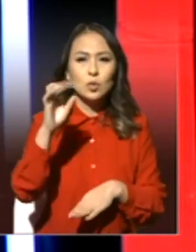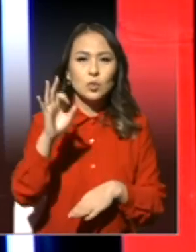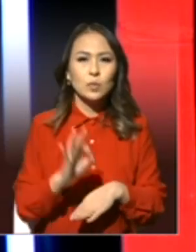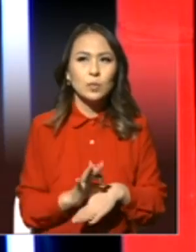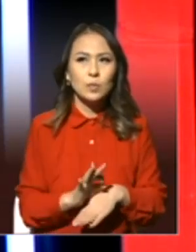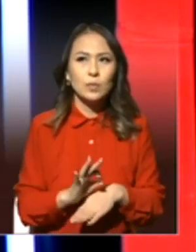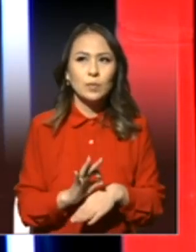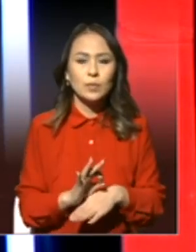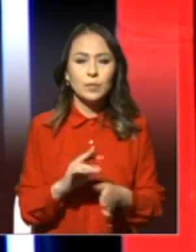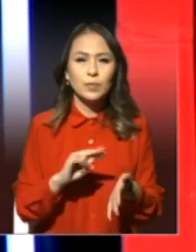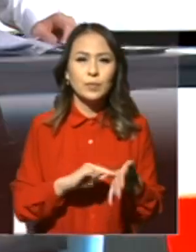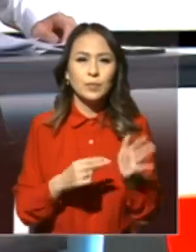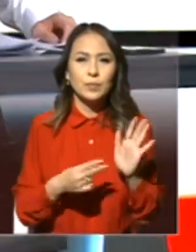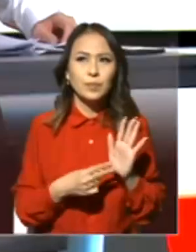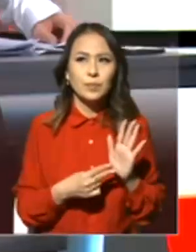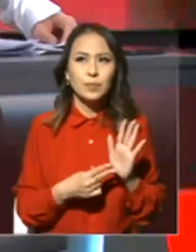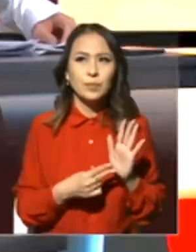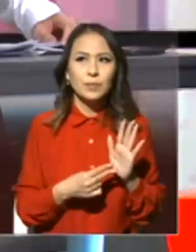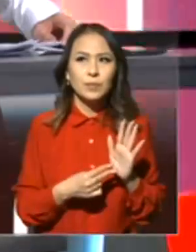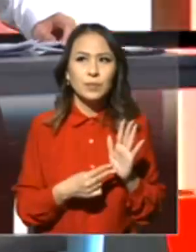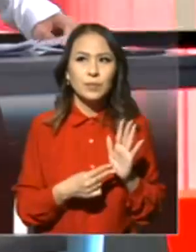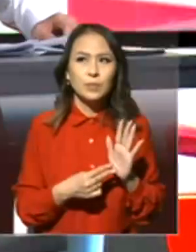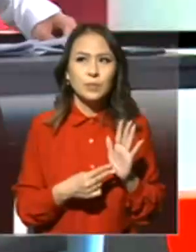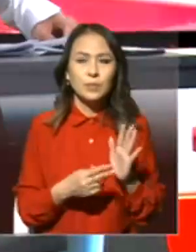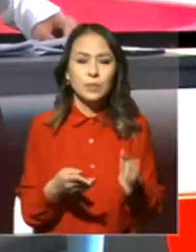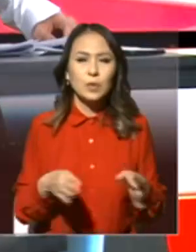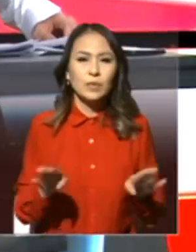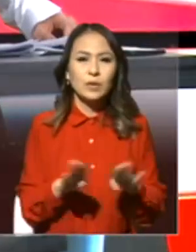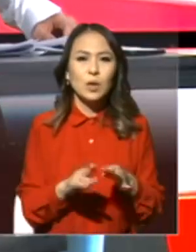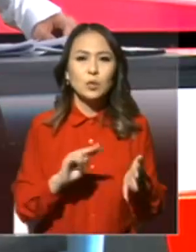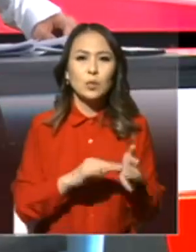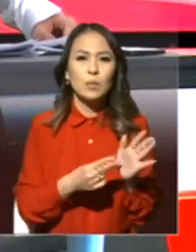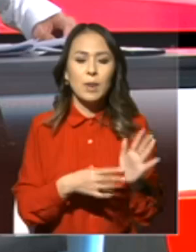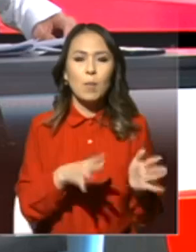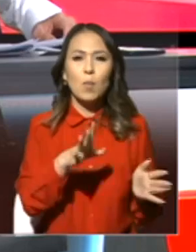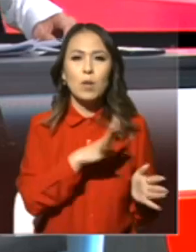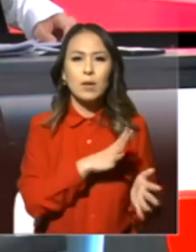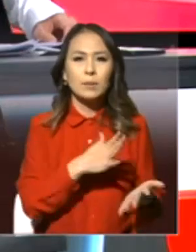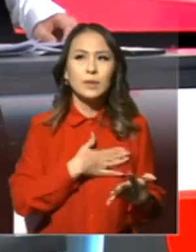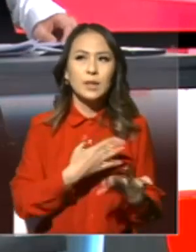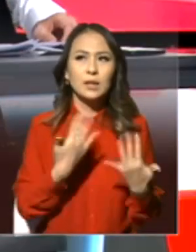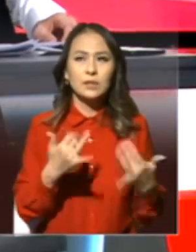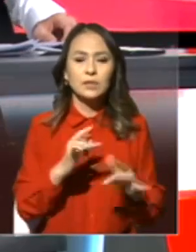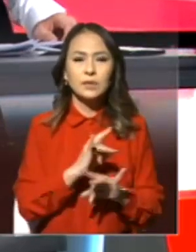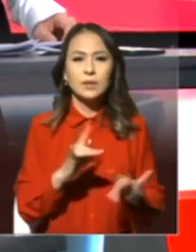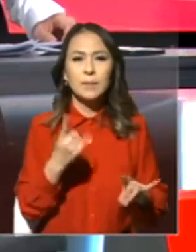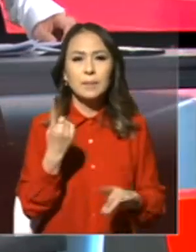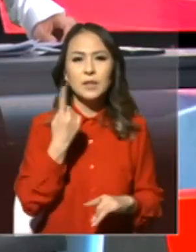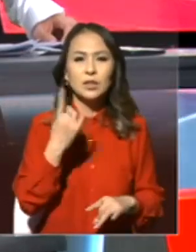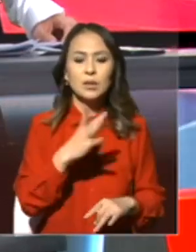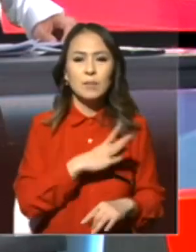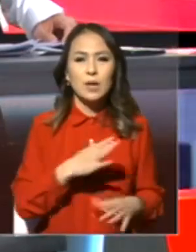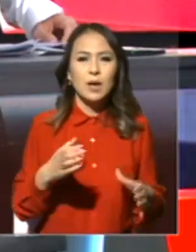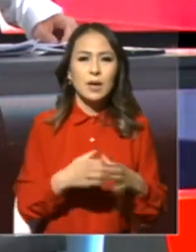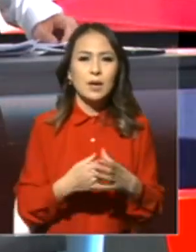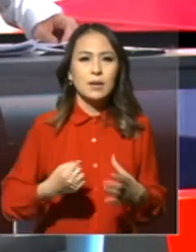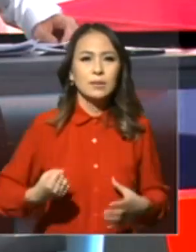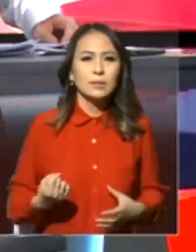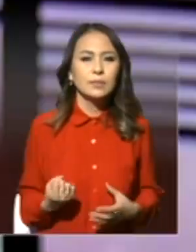үкіметтің өзінің жоспары ғой. Біз аспаннан алған жоқпыз. Бұл сондай жоспар болған. Қазір жаңағы мен айтып отырмын. Біріншіден жаңағы әріптестеріміз айтып